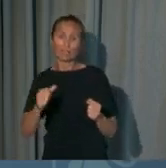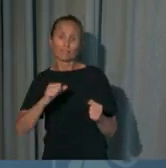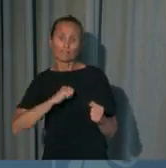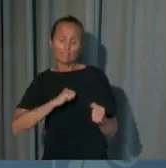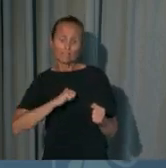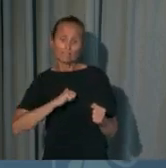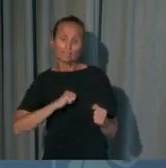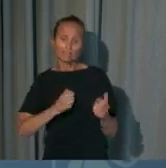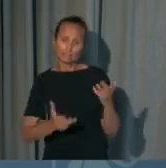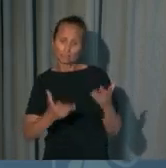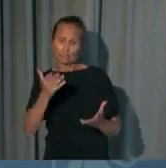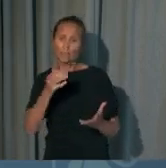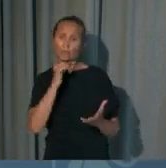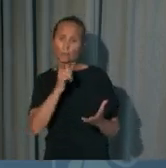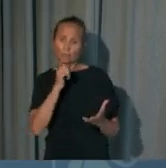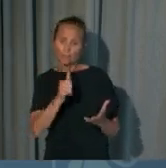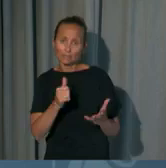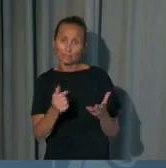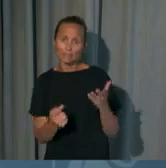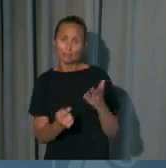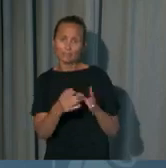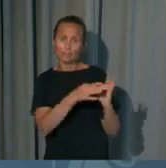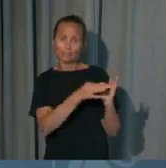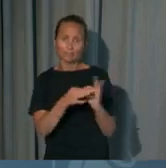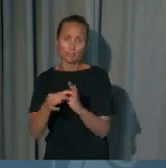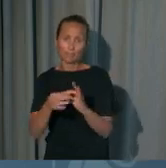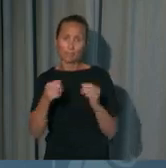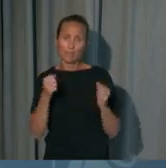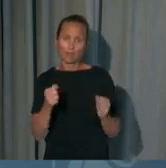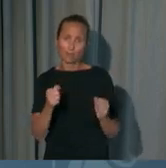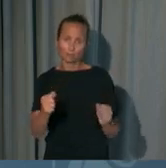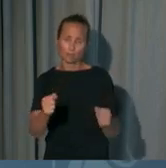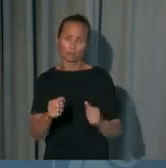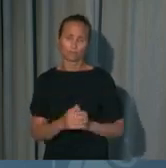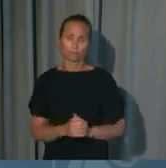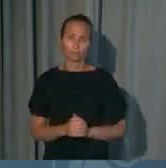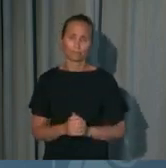dersom de vurderer det som nødvendig, særlig knyttet til arrangementer.